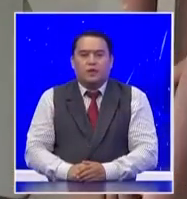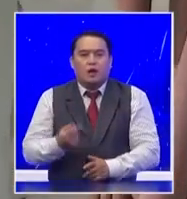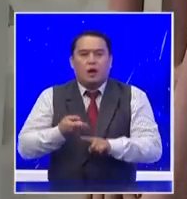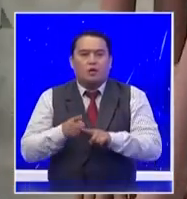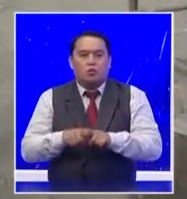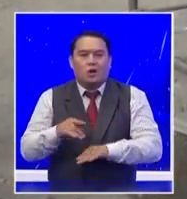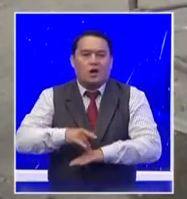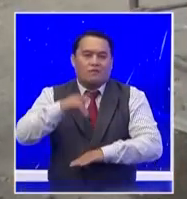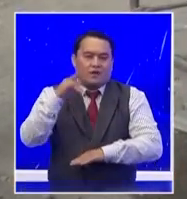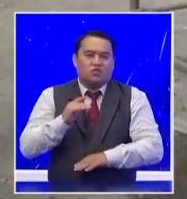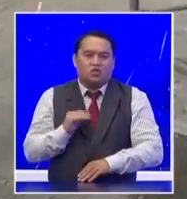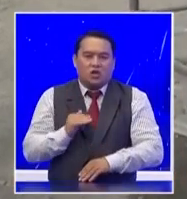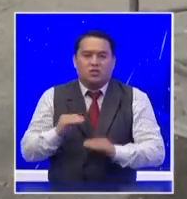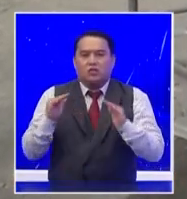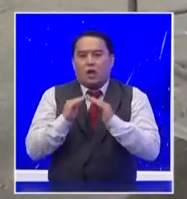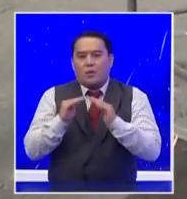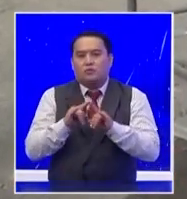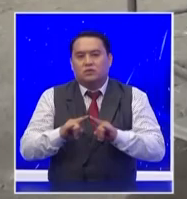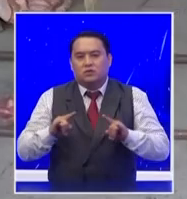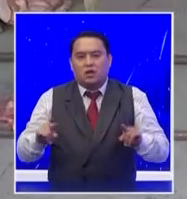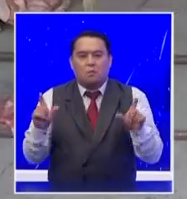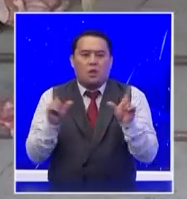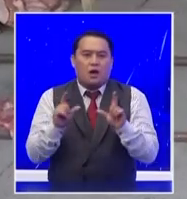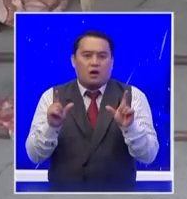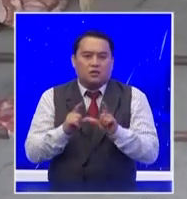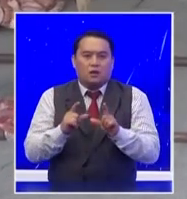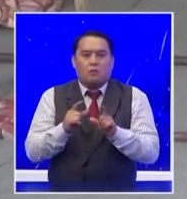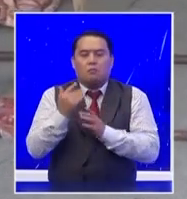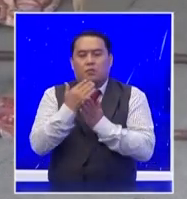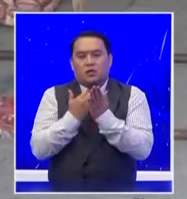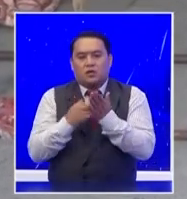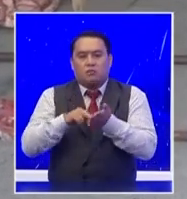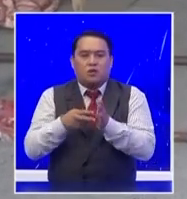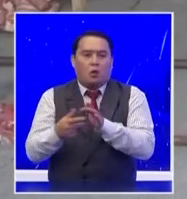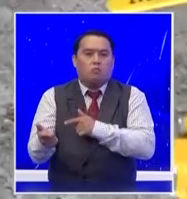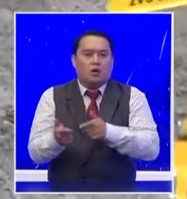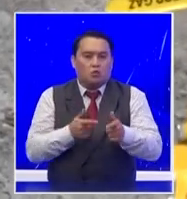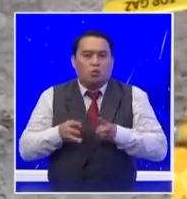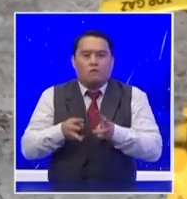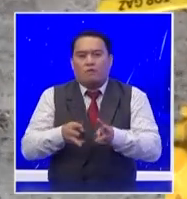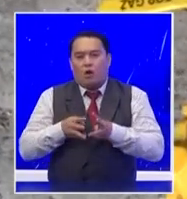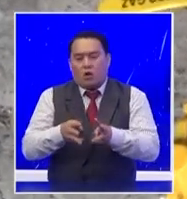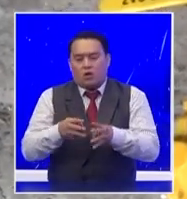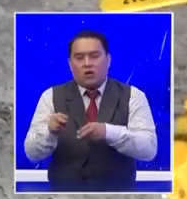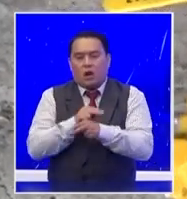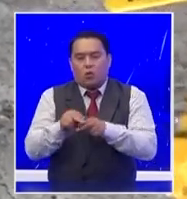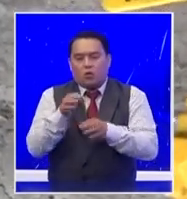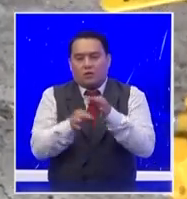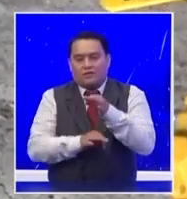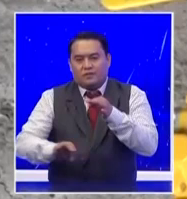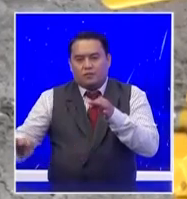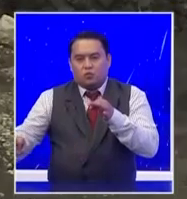которых многоквартирные частные дома, детские сады, магазины. Перечень плановых мероприятий по подготовке к отопительному сезону и ремонт тепловых